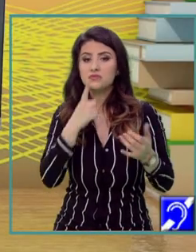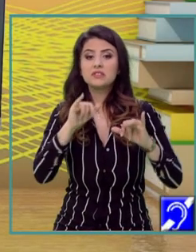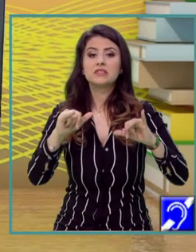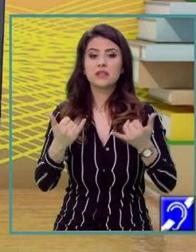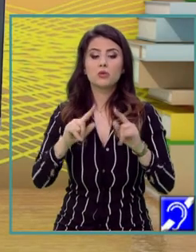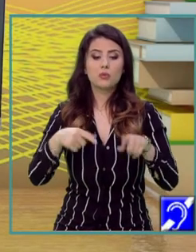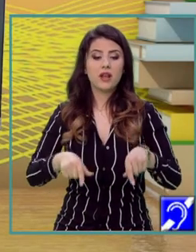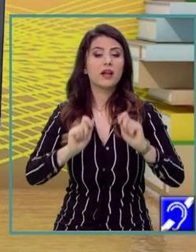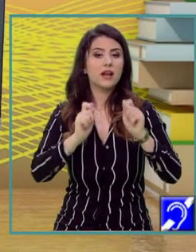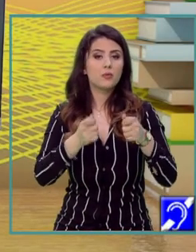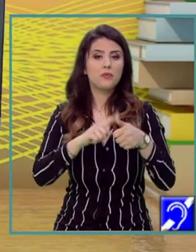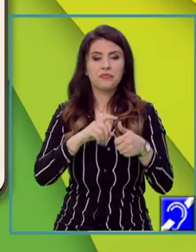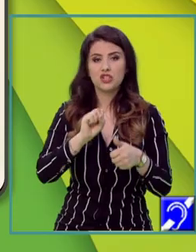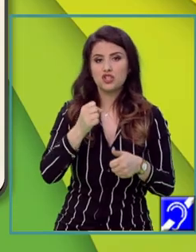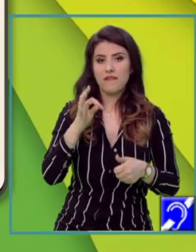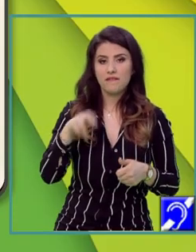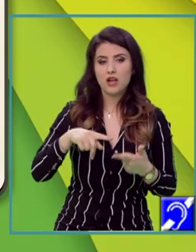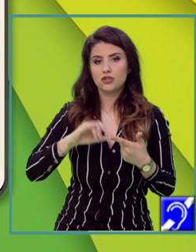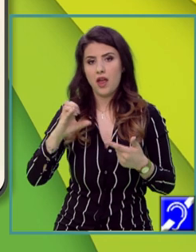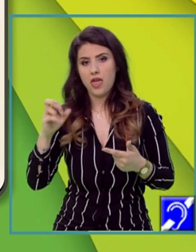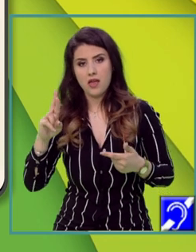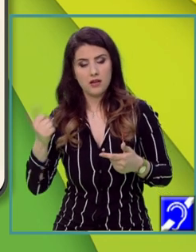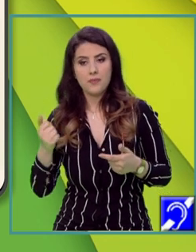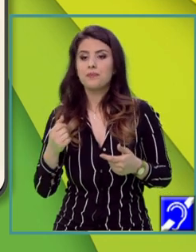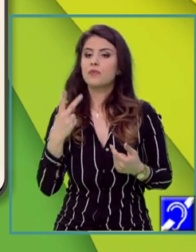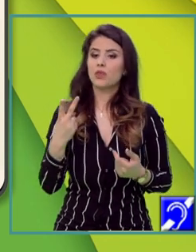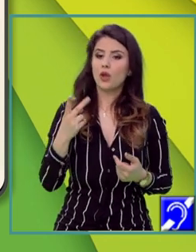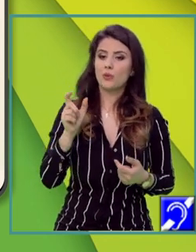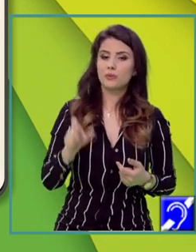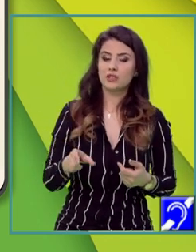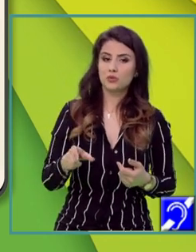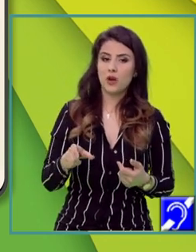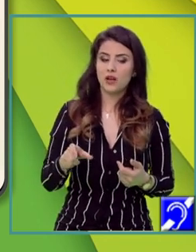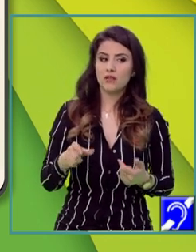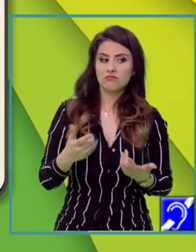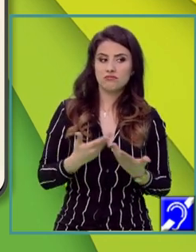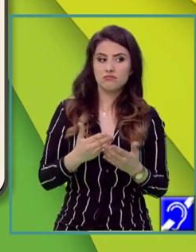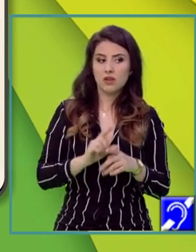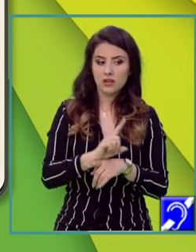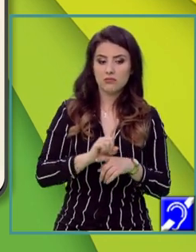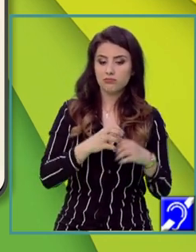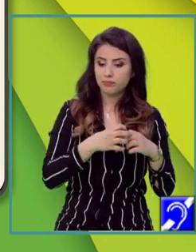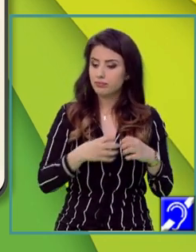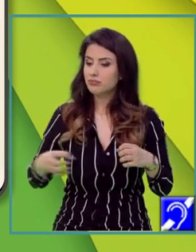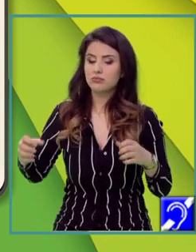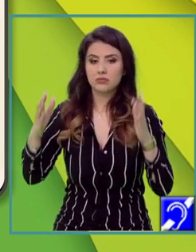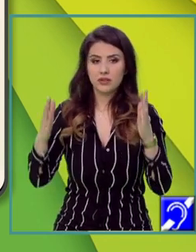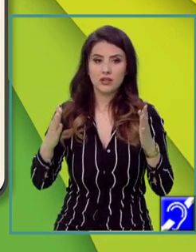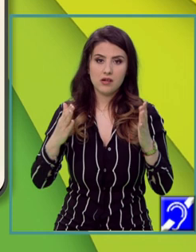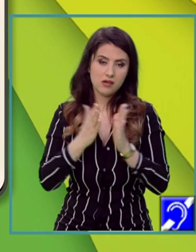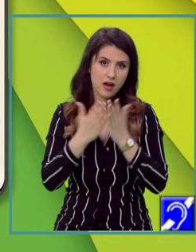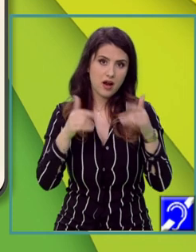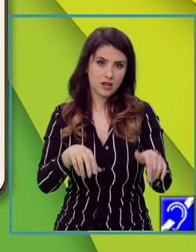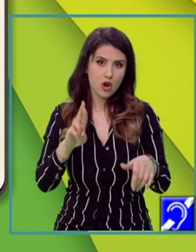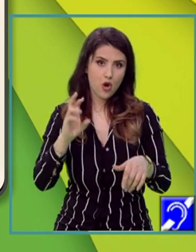dintre Ștefan și era în ce fel cele două personaje evoluează pe parcursul romanului nostru cupluri